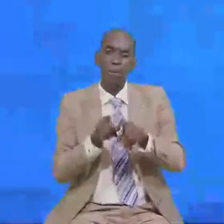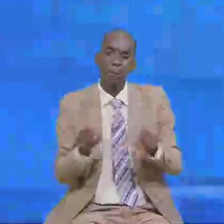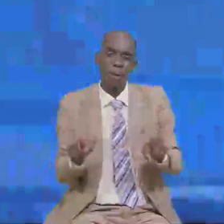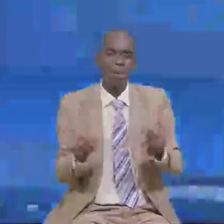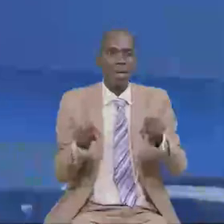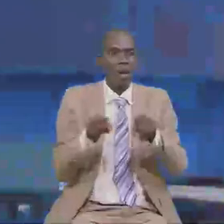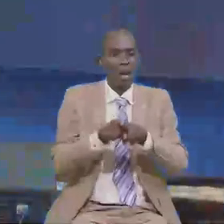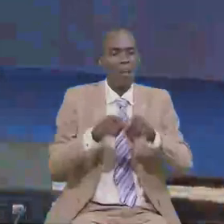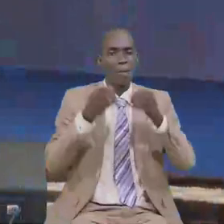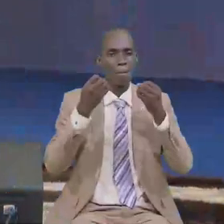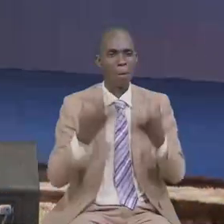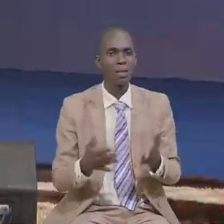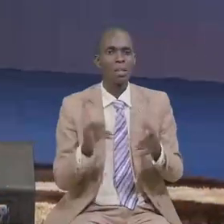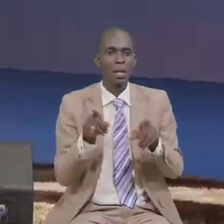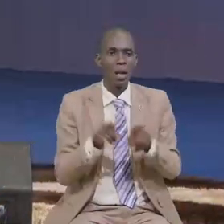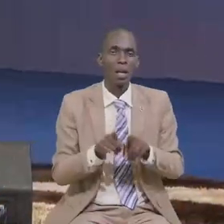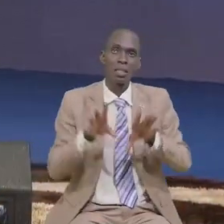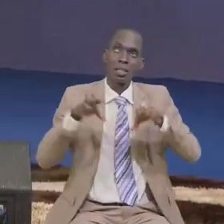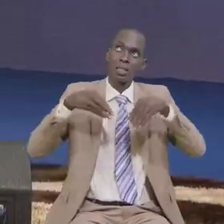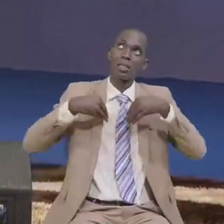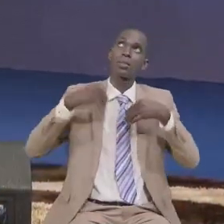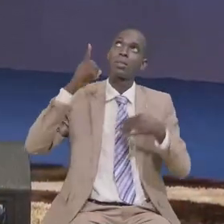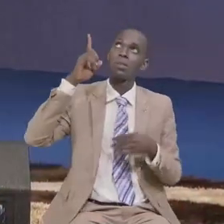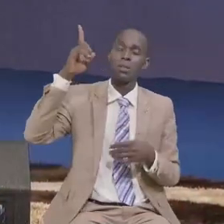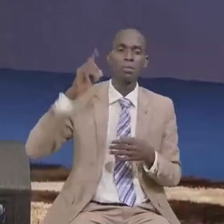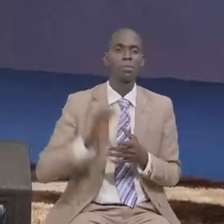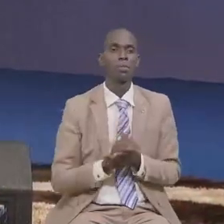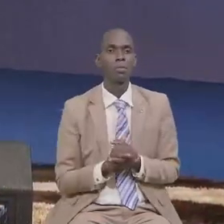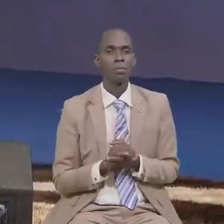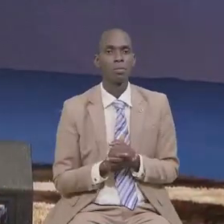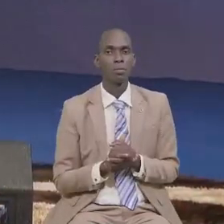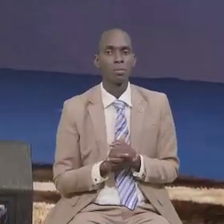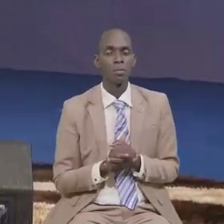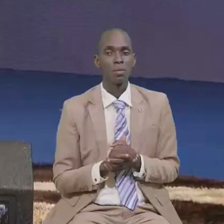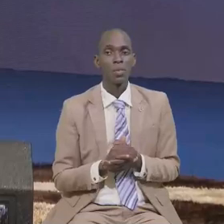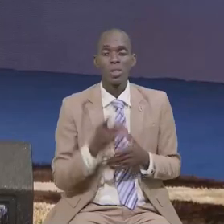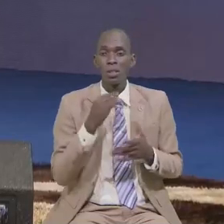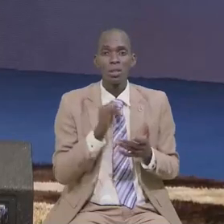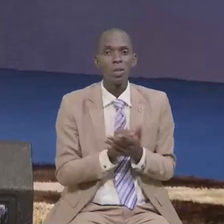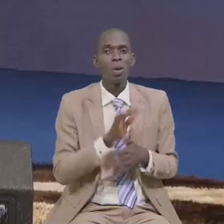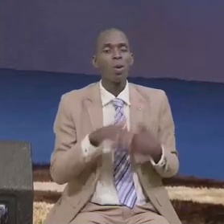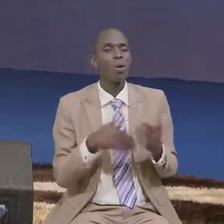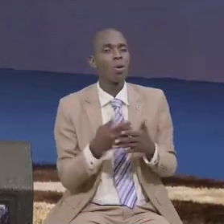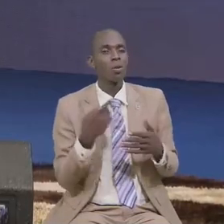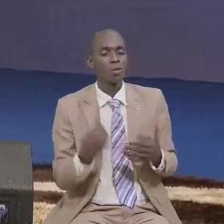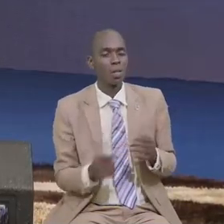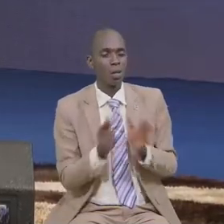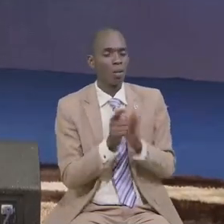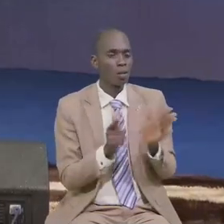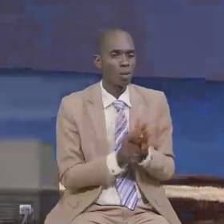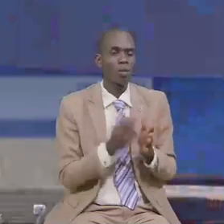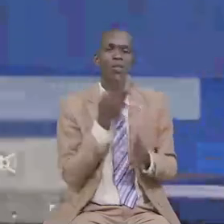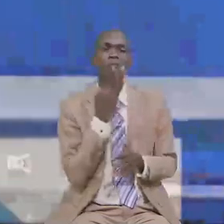mais à tous ceux qui l'ont reçu, ils disent que ces lois, toutes ces